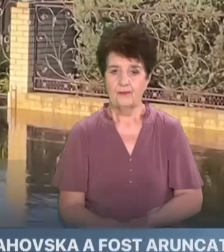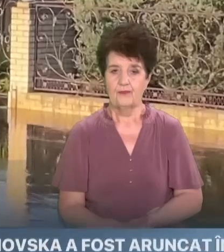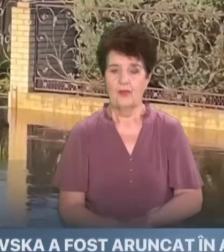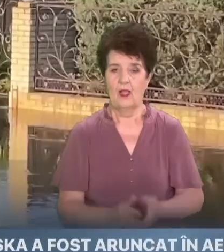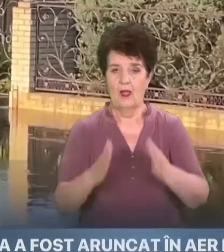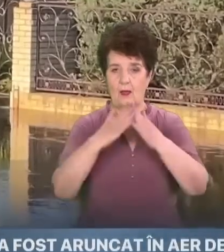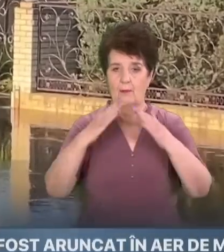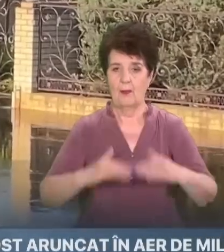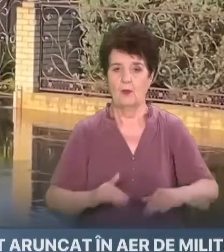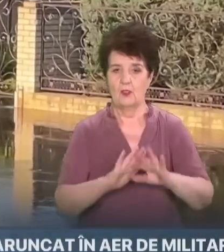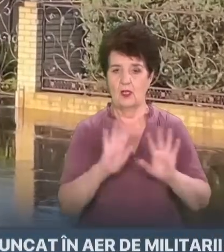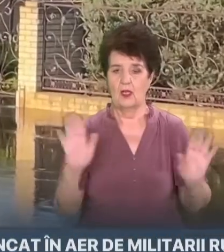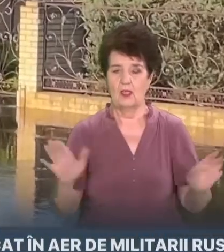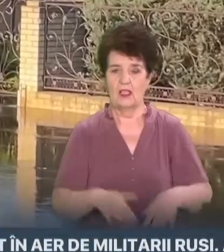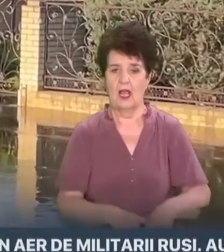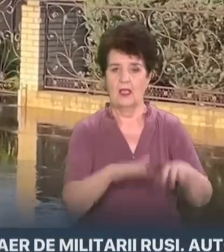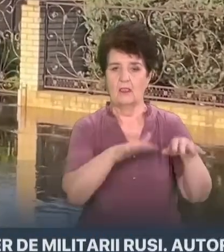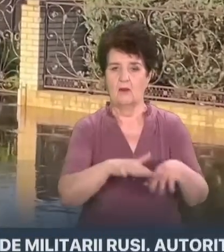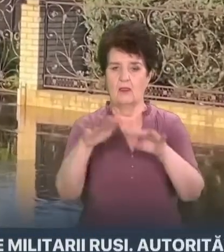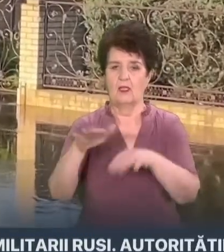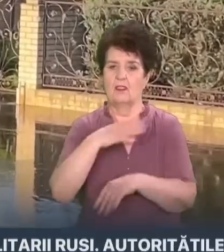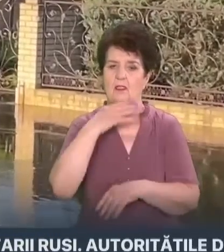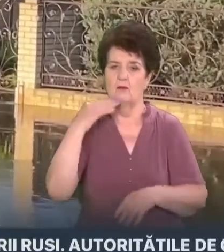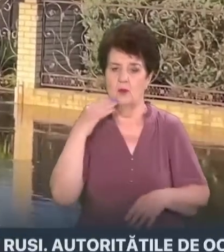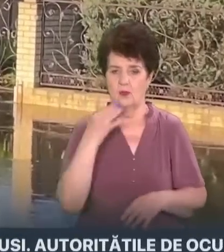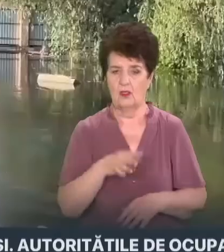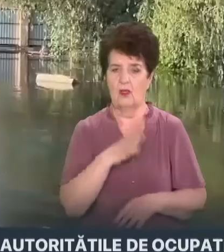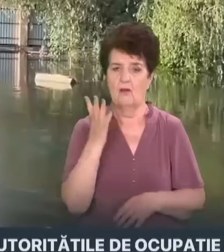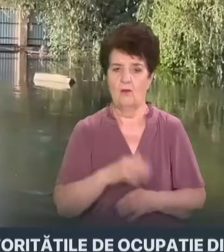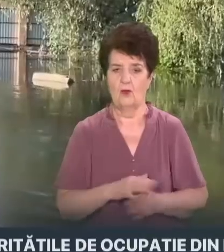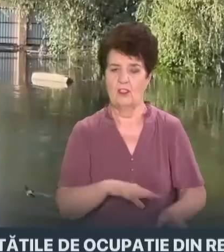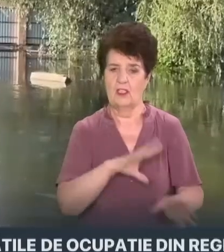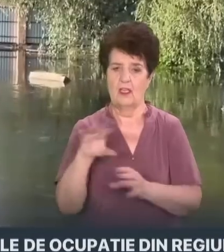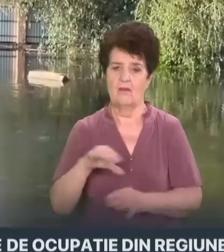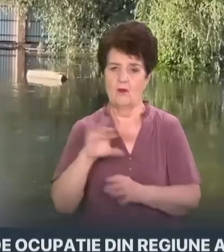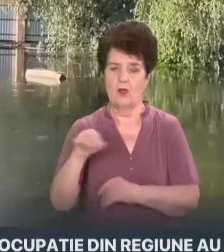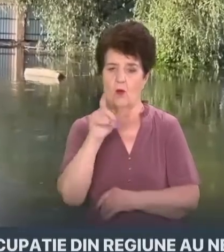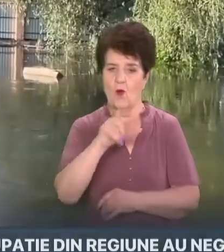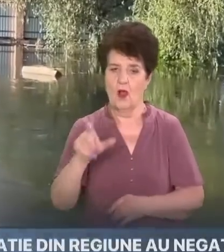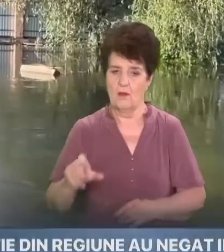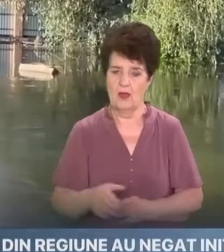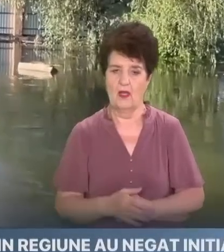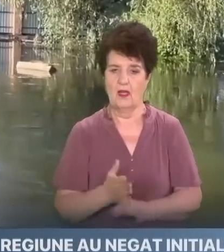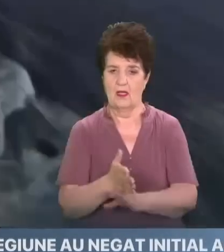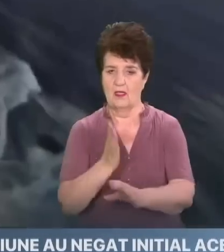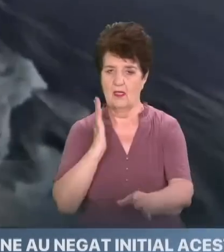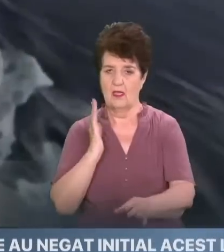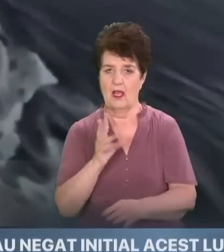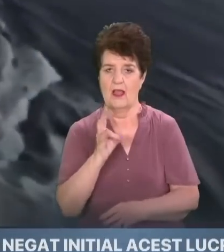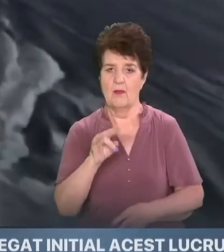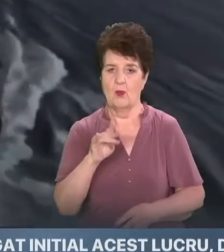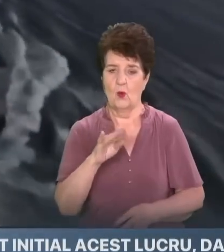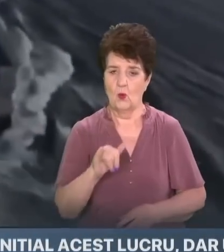Prăbușirea barajului a declanșat inundații de proporții, ceea ce a determinat evacuarea locuitorilor din apropierii de-a lungul râului Dnipru.